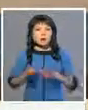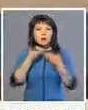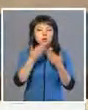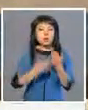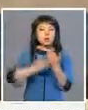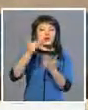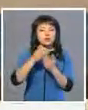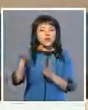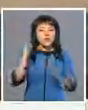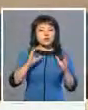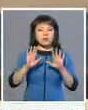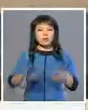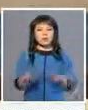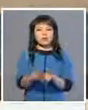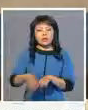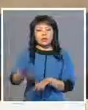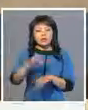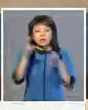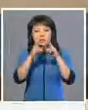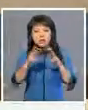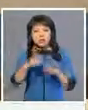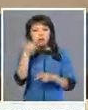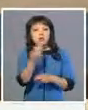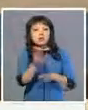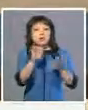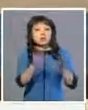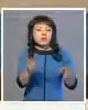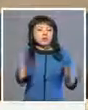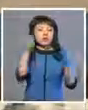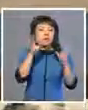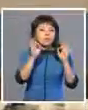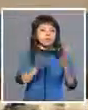сұранысы бар жоғарғы оқу орындарға келіп, оларды зерттеп, өсу жолдарын көрсетіп береді.